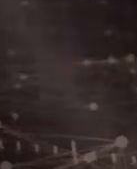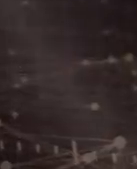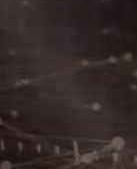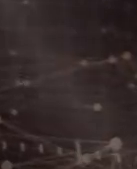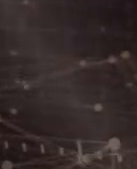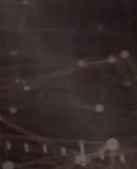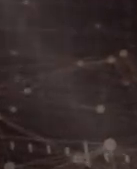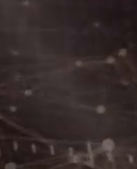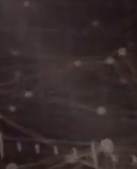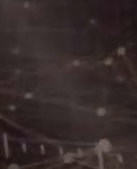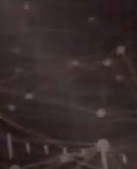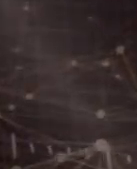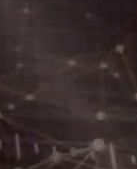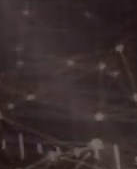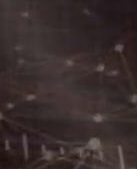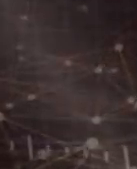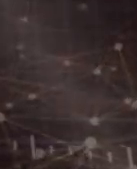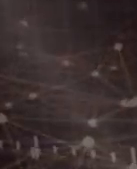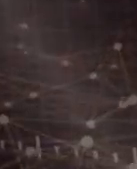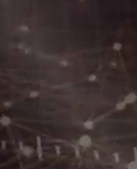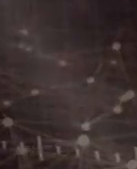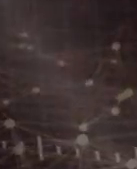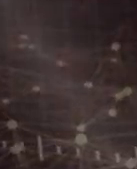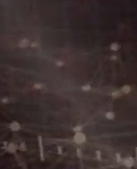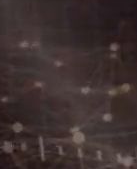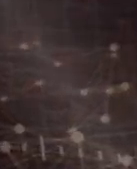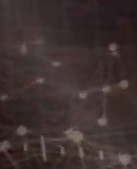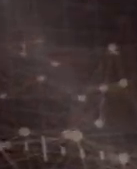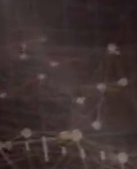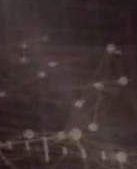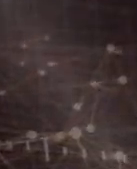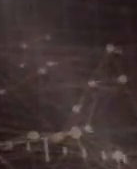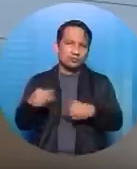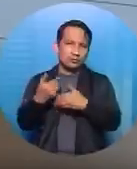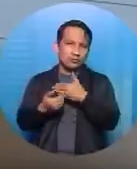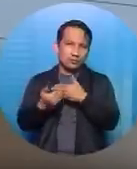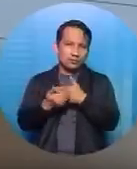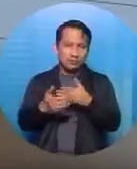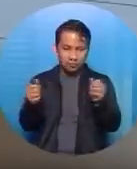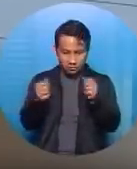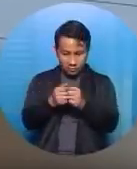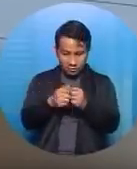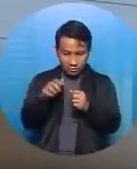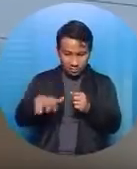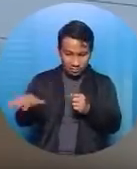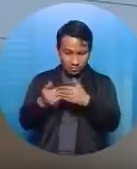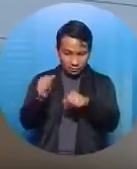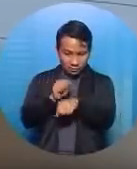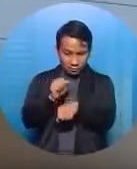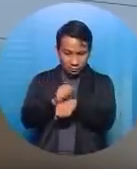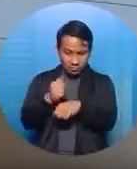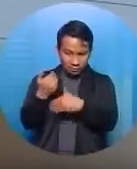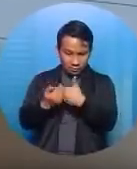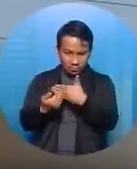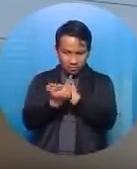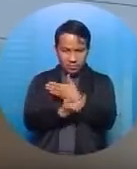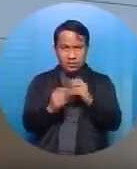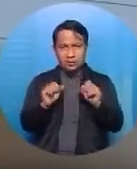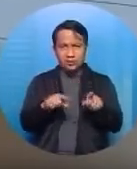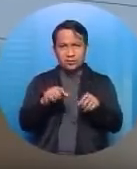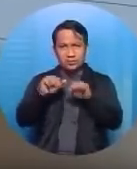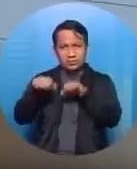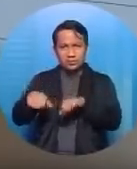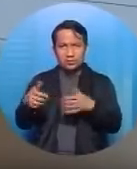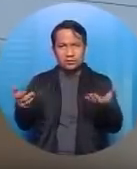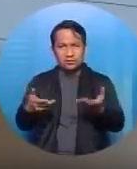ay nagtatrabaho po sa bakery. Hindi po siya nagtatrabaho doon. Ako po ang nagtatrabaho dito. Magkasama raw po kayo sa bakery. Sinasamahan niyo po ako